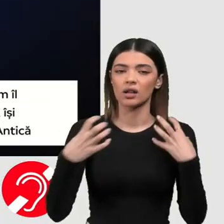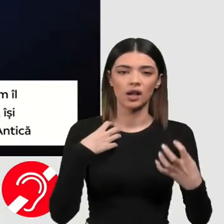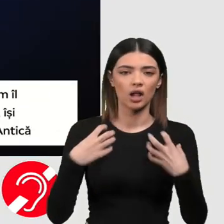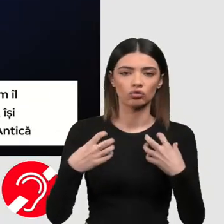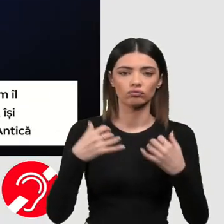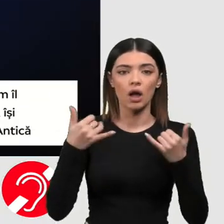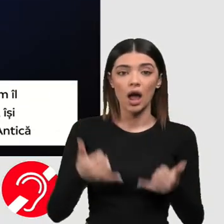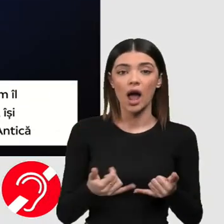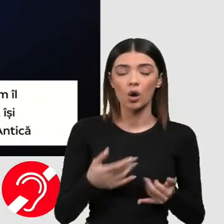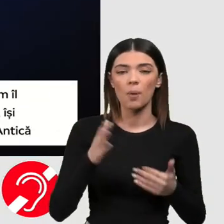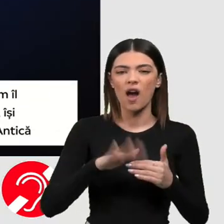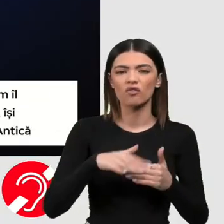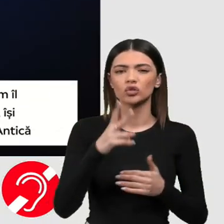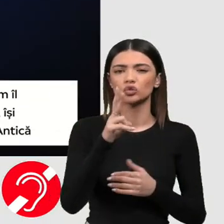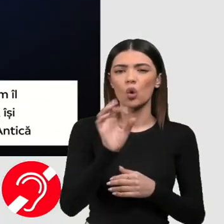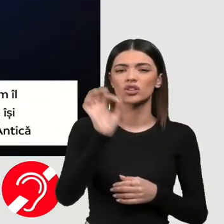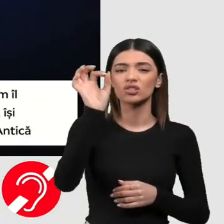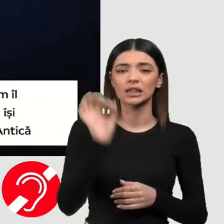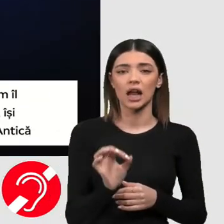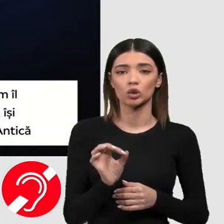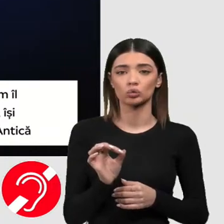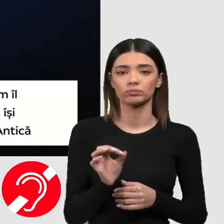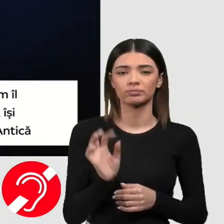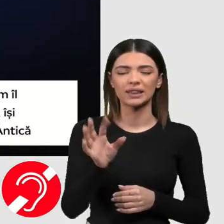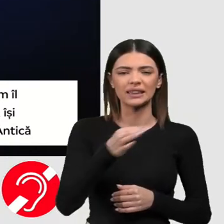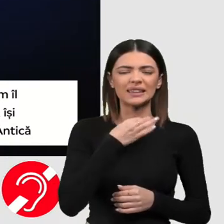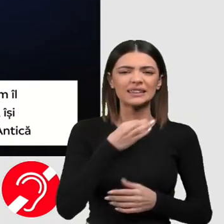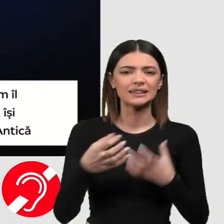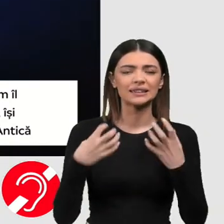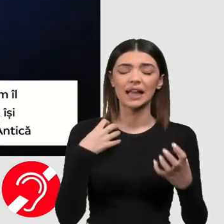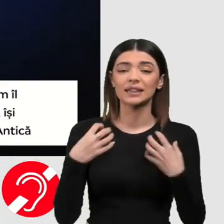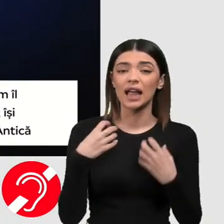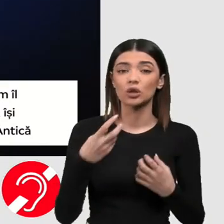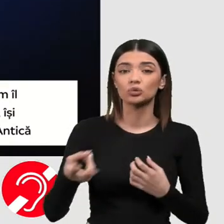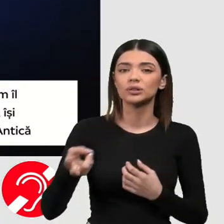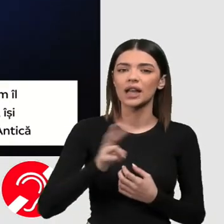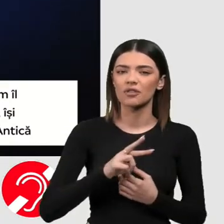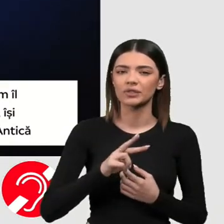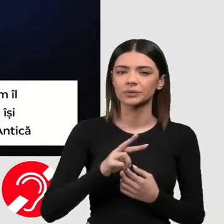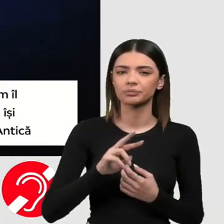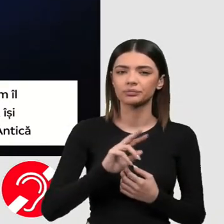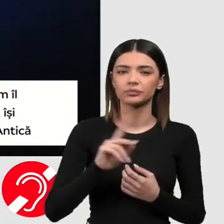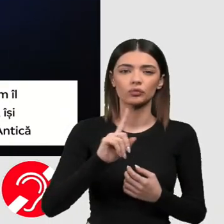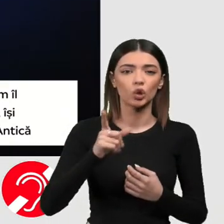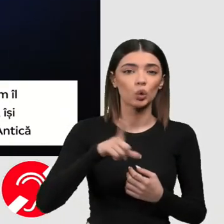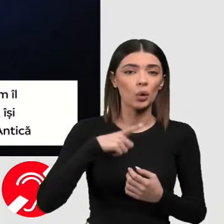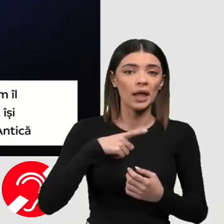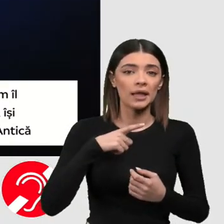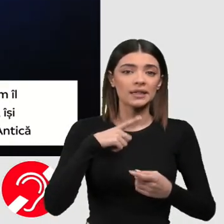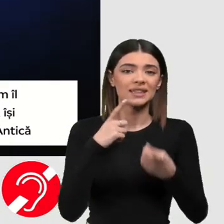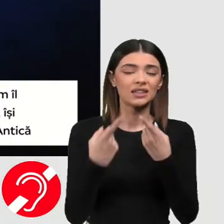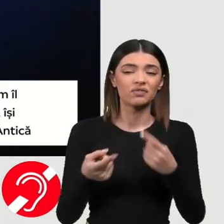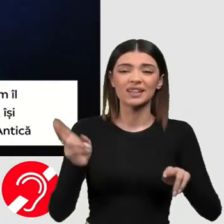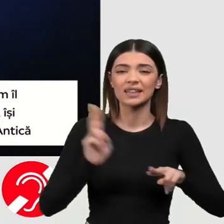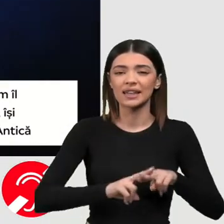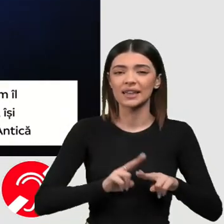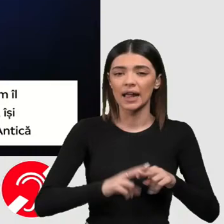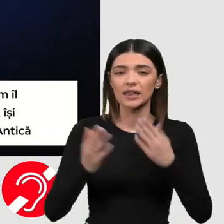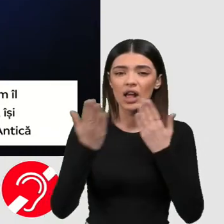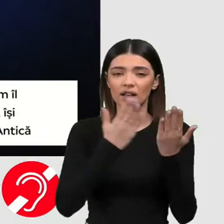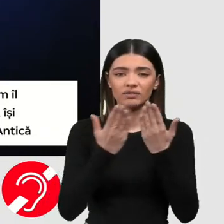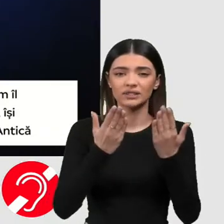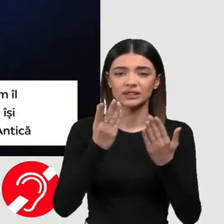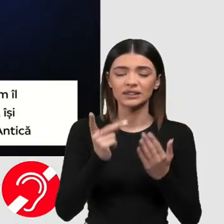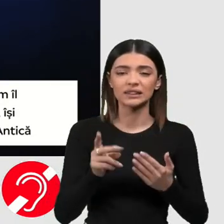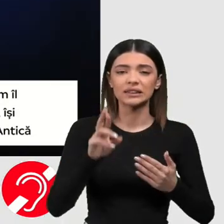niciodată la teatru, participarea fiind de doar 20%. Dar setea de teatru vedem foarte bine că începe să